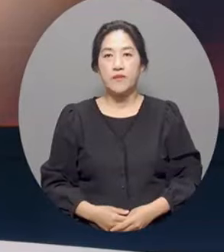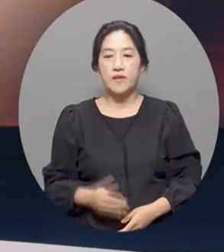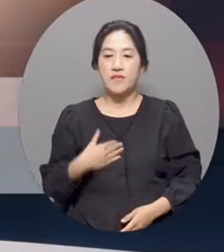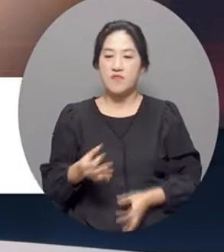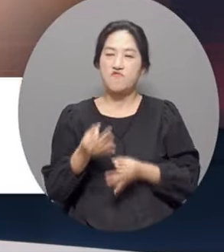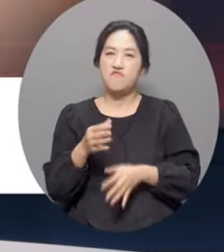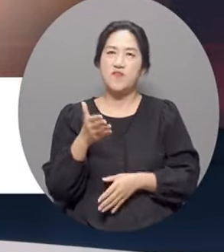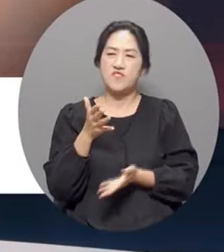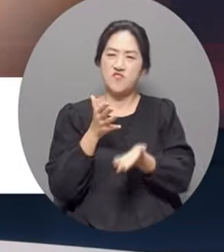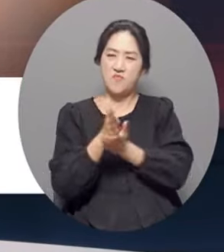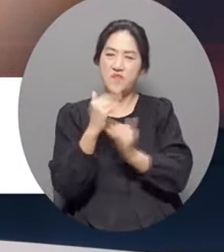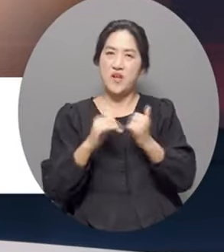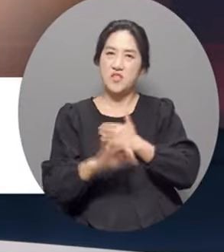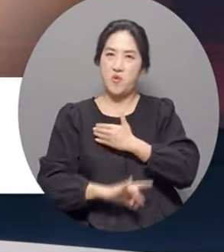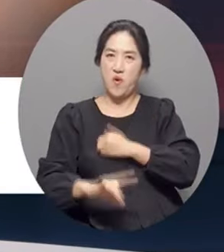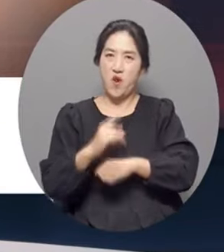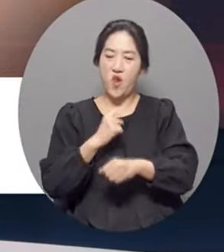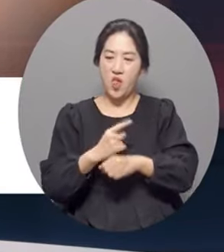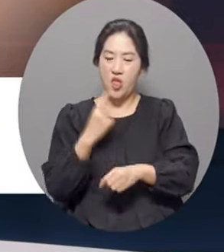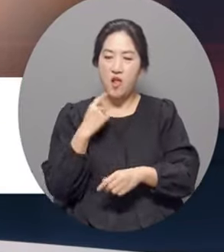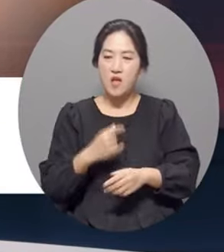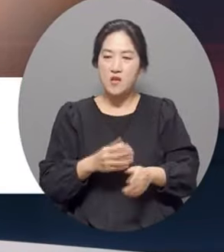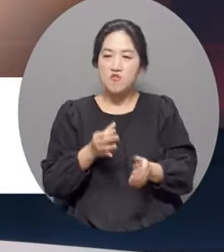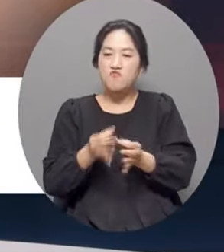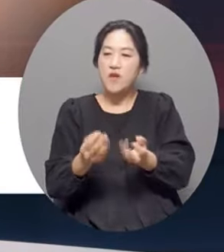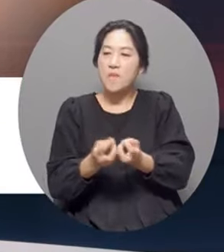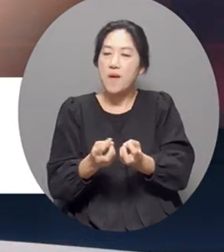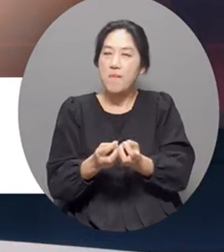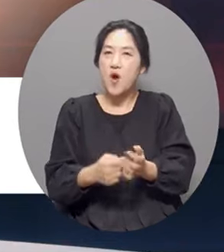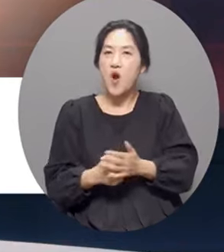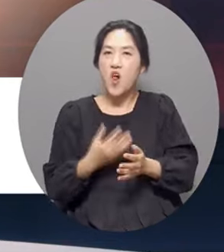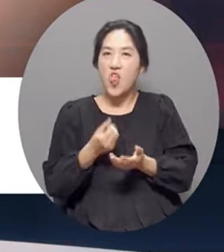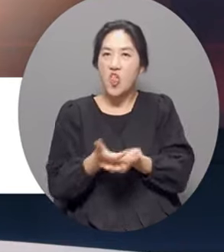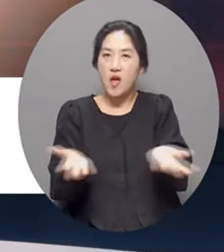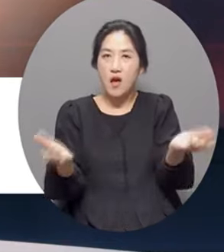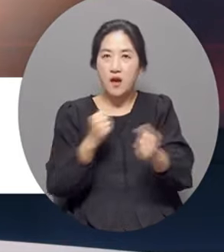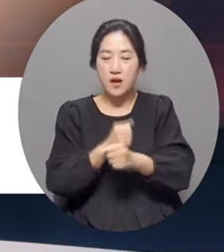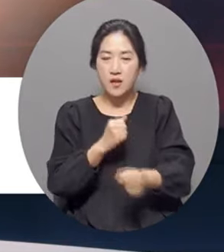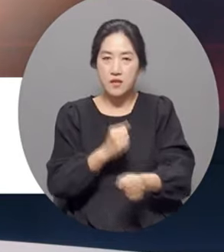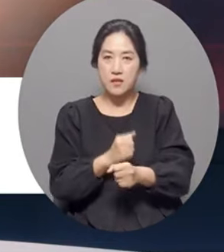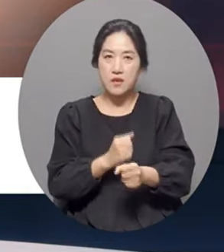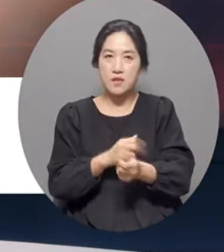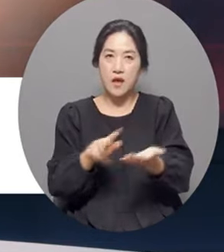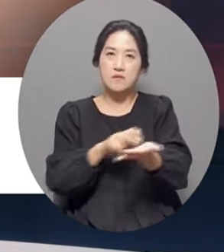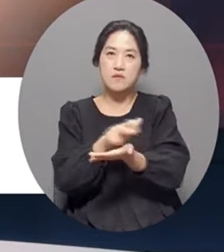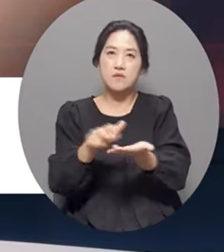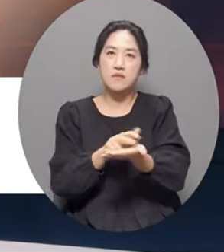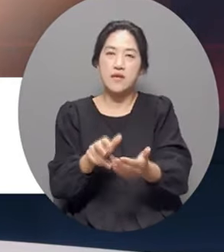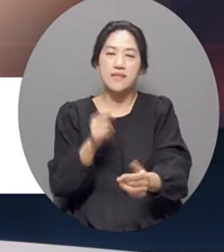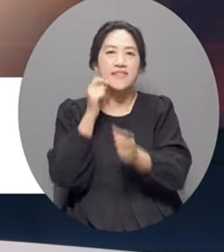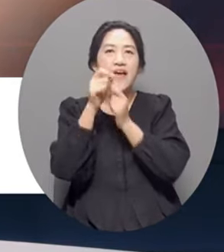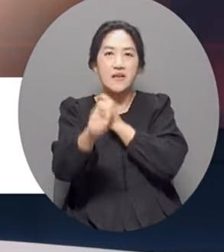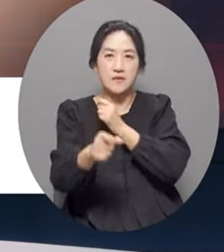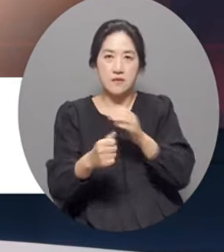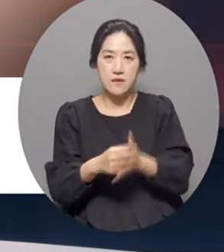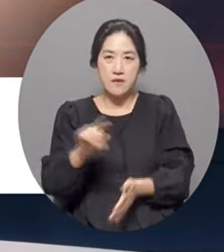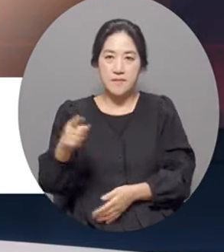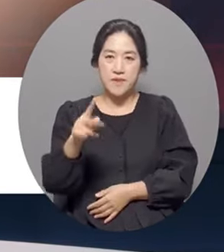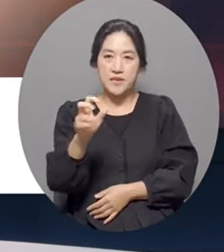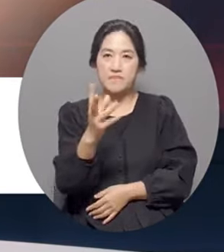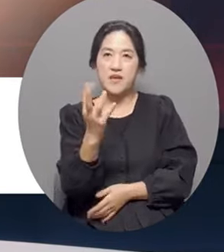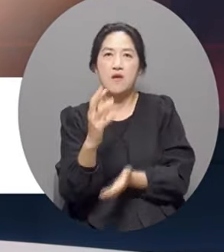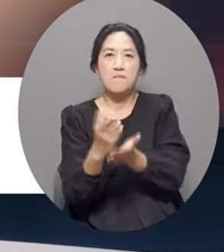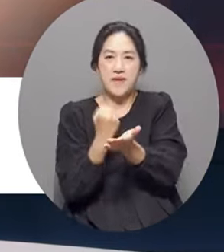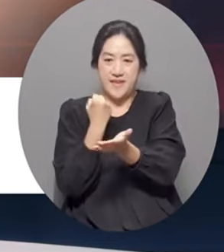투자 전문가 행세를 하며 허위 투자 정보를 퍼뜨리는 이른바 투자 리딩방 사기 수법으로 124억 여원을 챙긴 일당